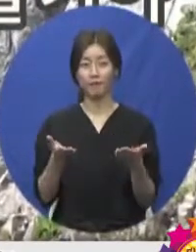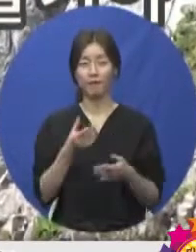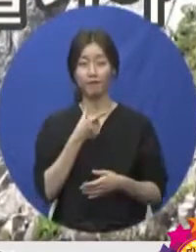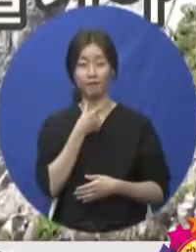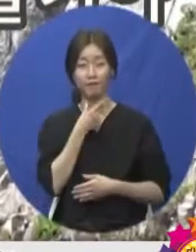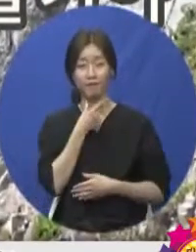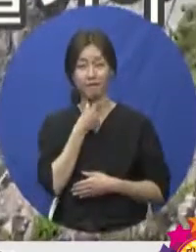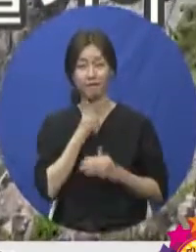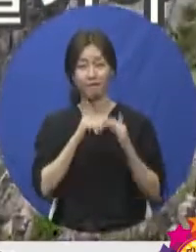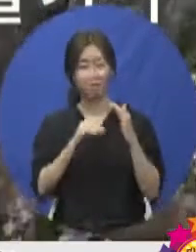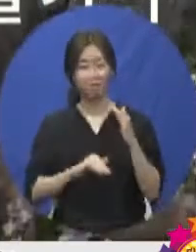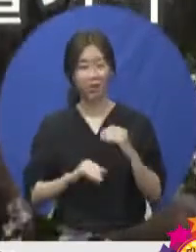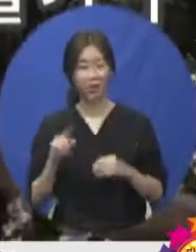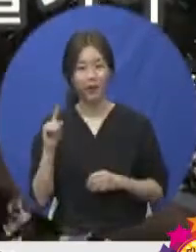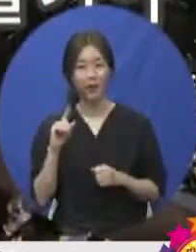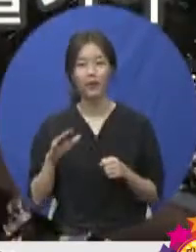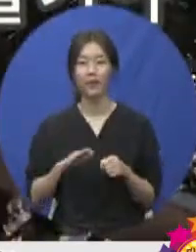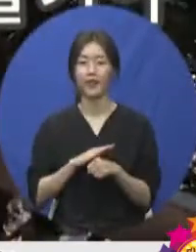거야.